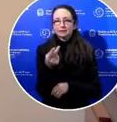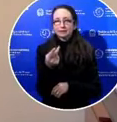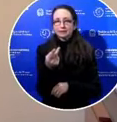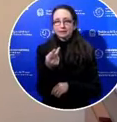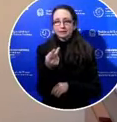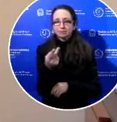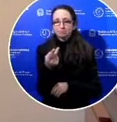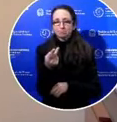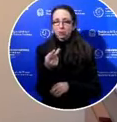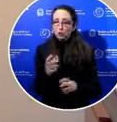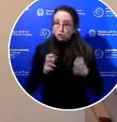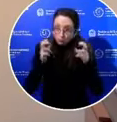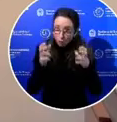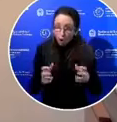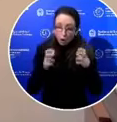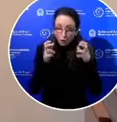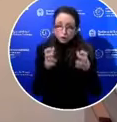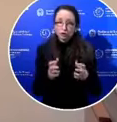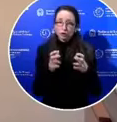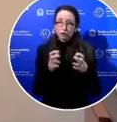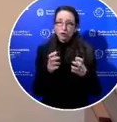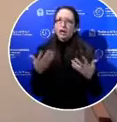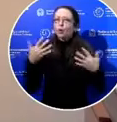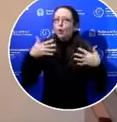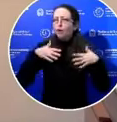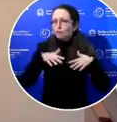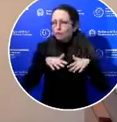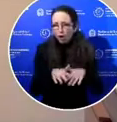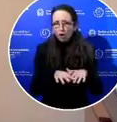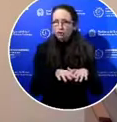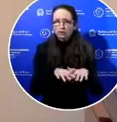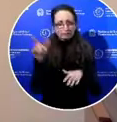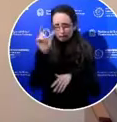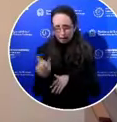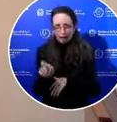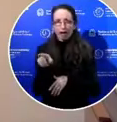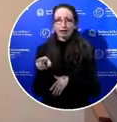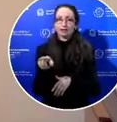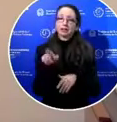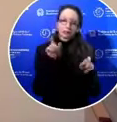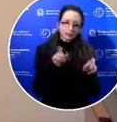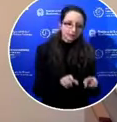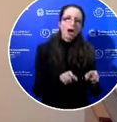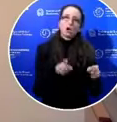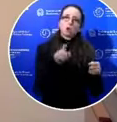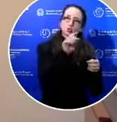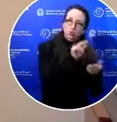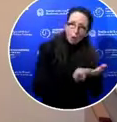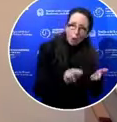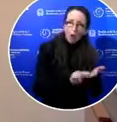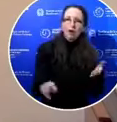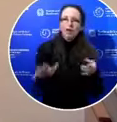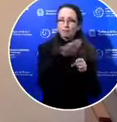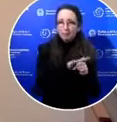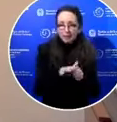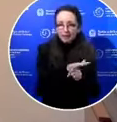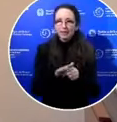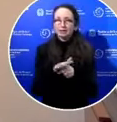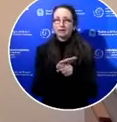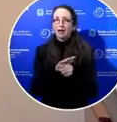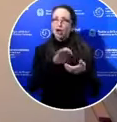sistema paese, dalla sanità alla scuola, alla giustizia, alla famiglia, dalla società scientifica, quella civile, dal mondo